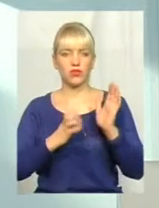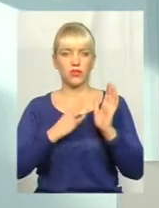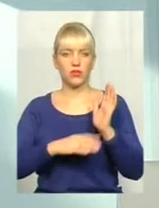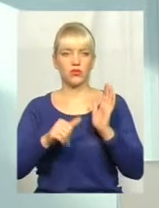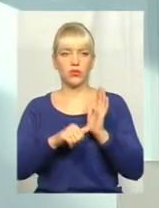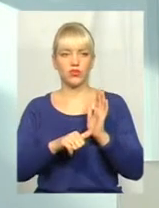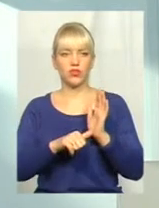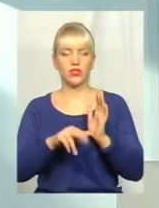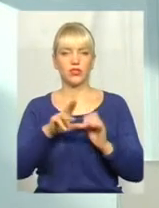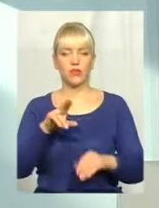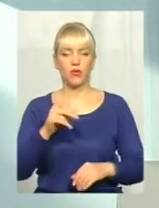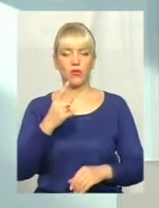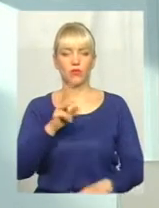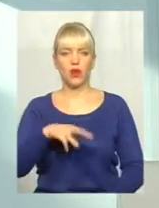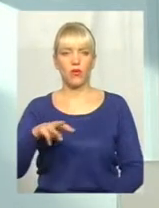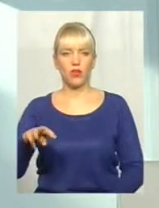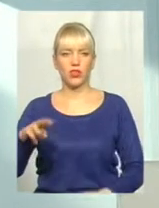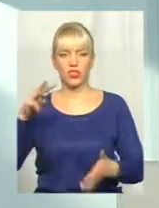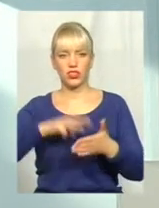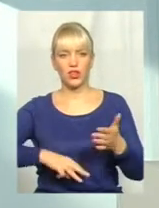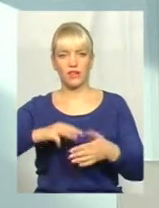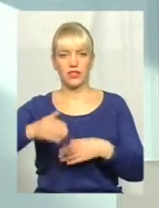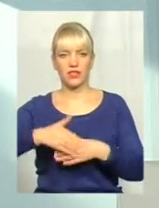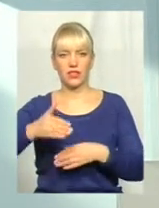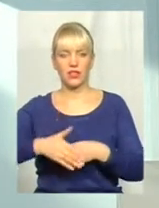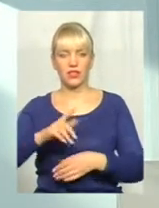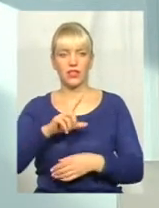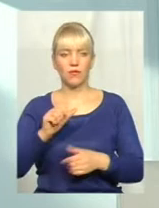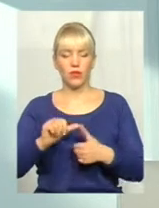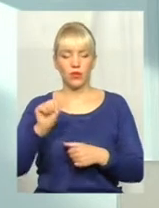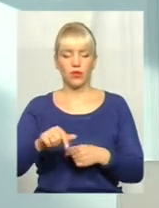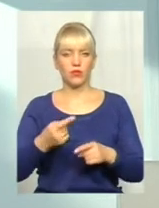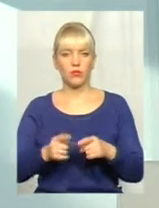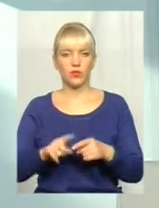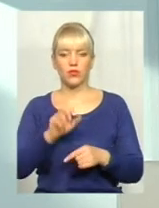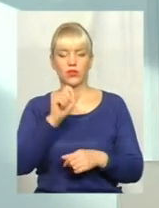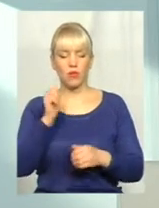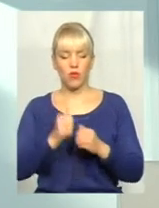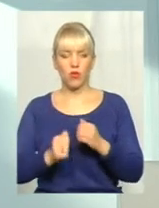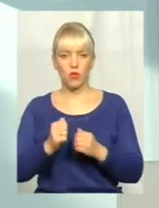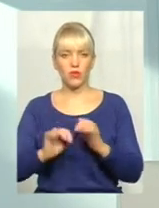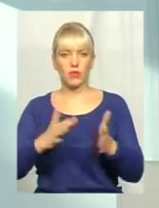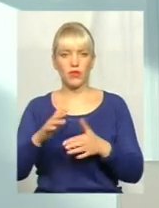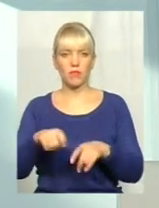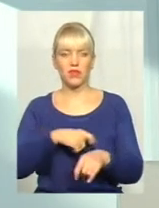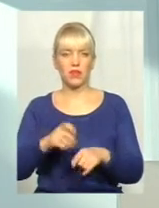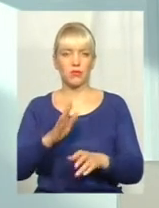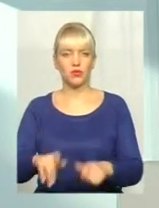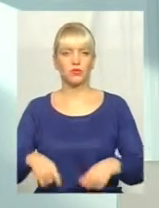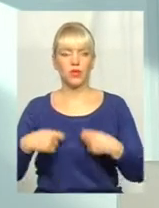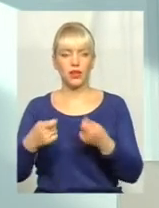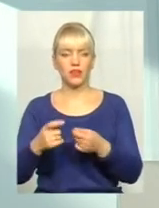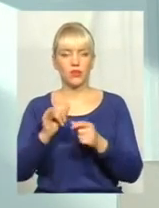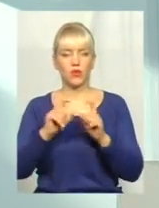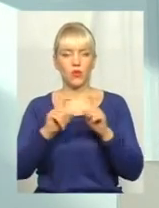996, практично по мільйону гривень штрафних санкцій, окрім того, що по кожному випадку матеріали будуть передані до